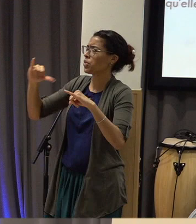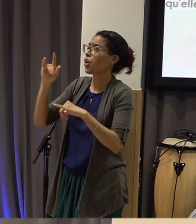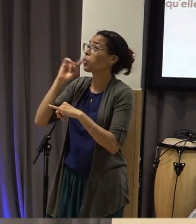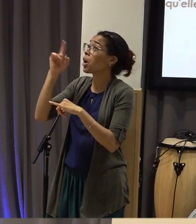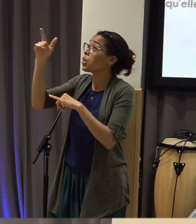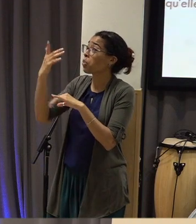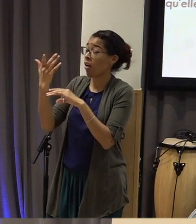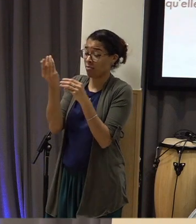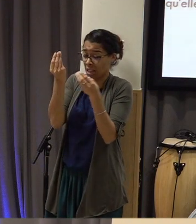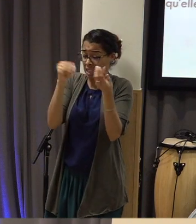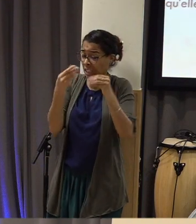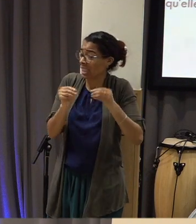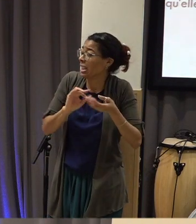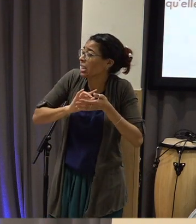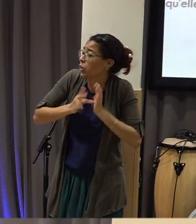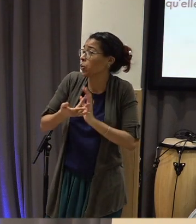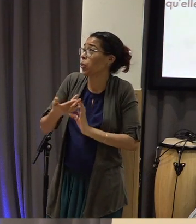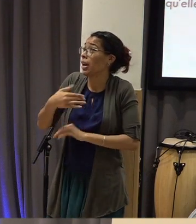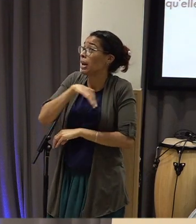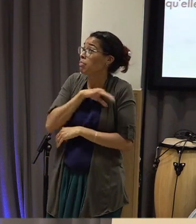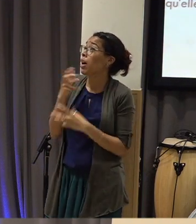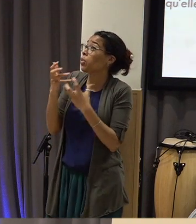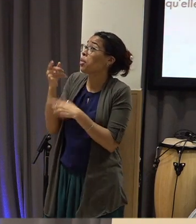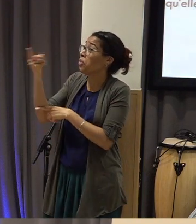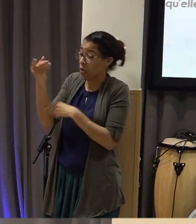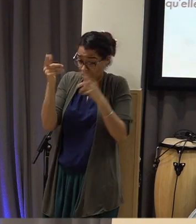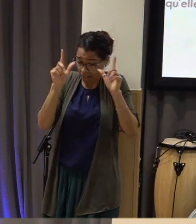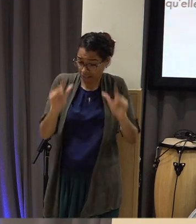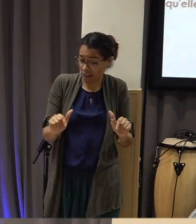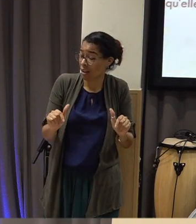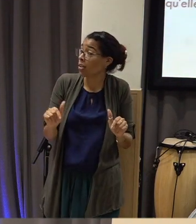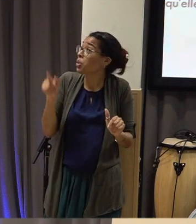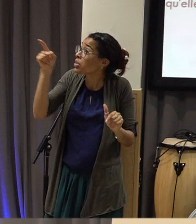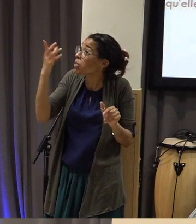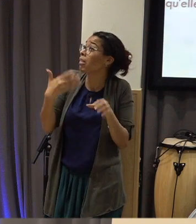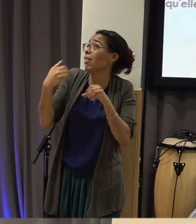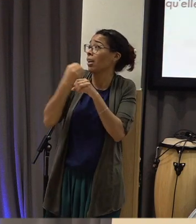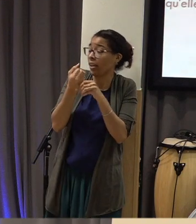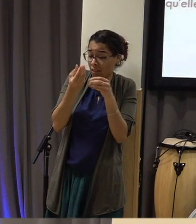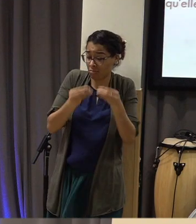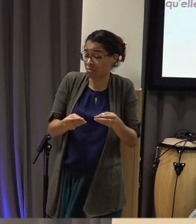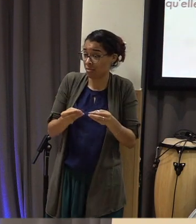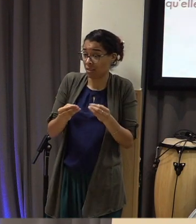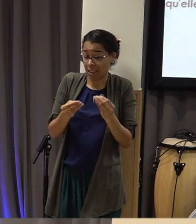toutes choses et c'est par ta volonté qu'elles existent et qu'elles ont été créées. C'est la parole de Dieu qui le